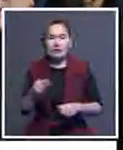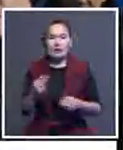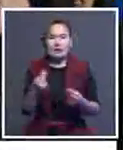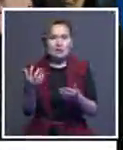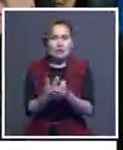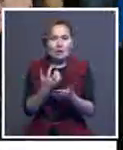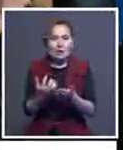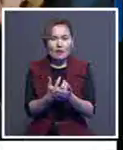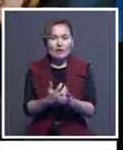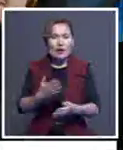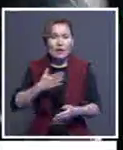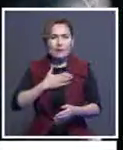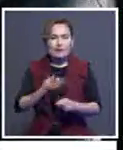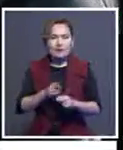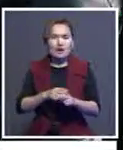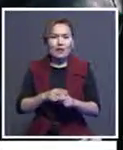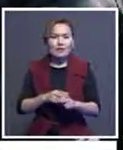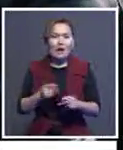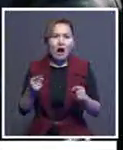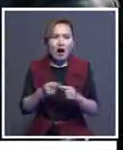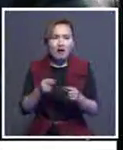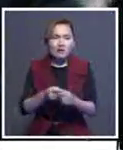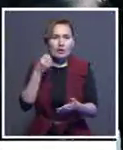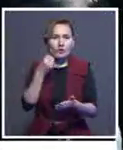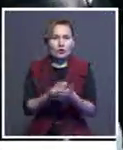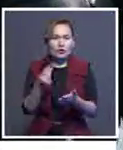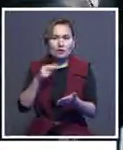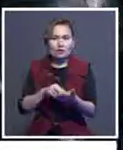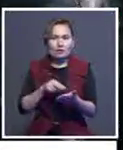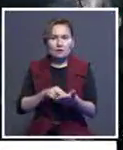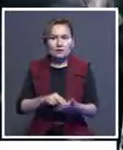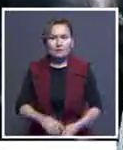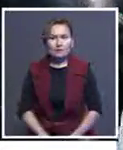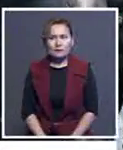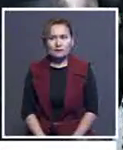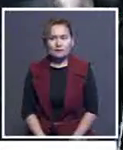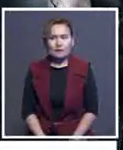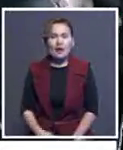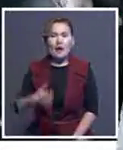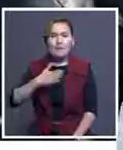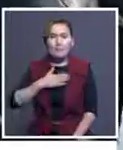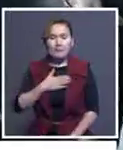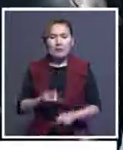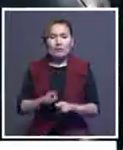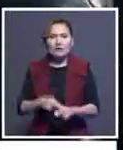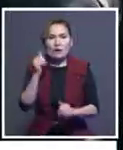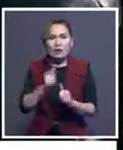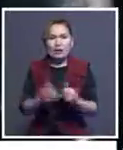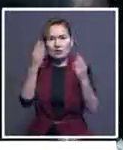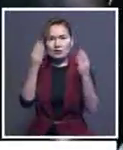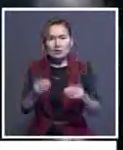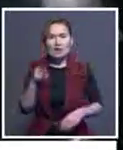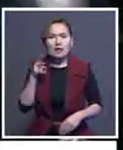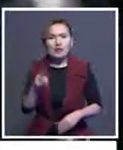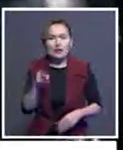теңге, 500 теңге қалтама қалады. Бүкіл маршрутты тоқтатуға кімнің хақысы бар қазір? Тыңдаңшы, қазір мен 2000 теңге берсем азанда оған. Оқушылардың